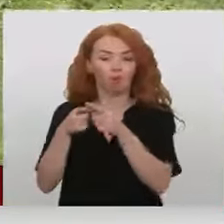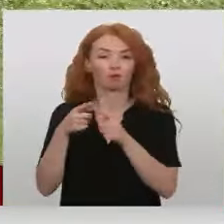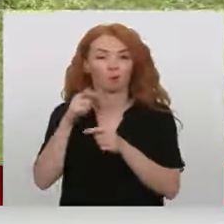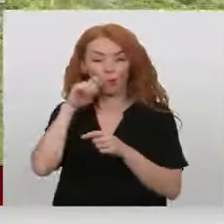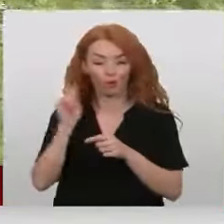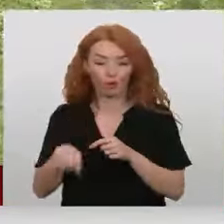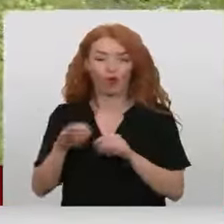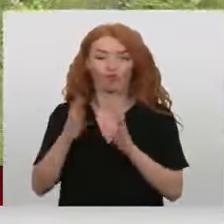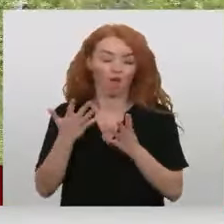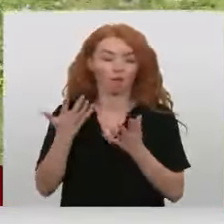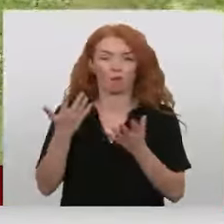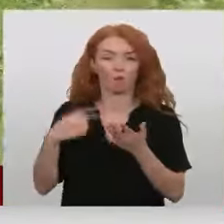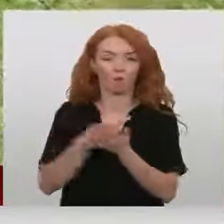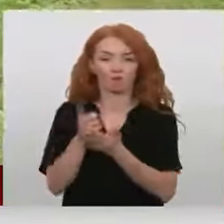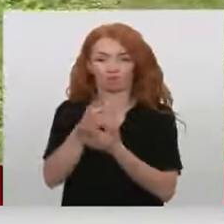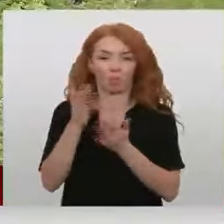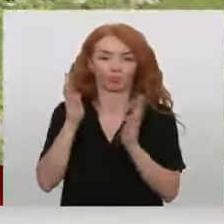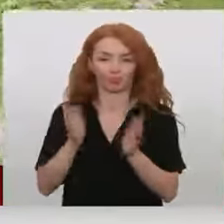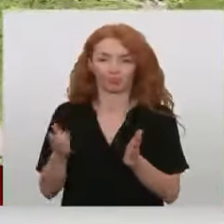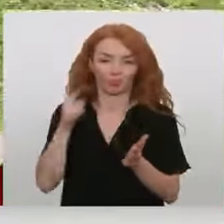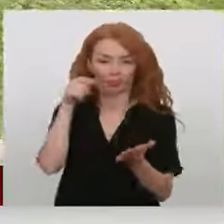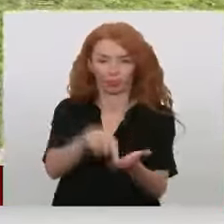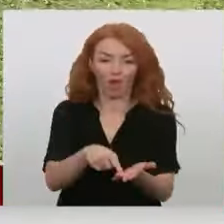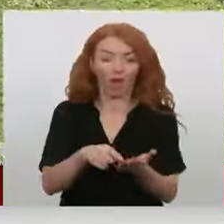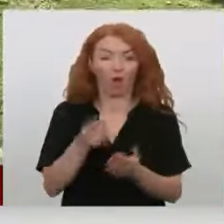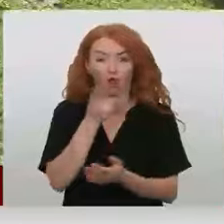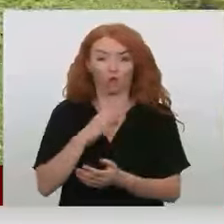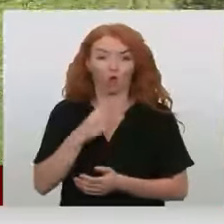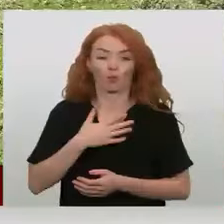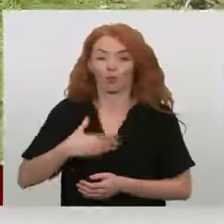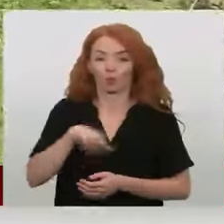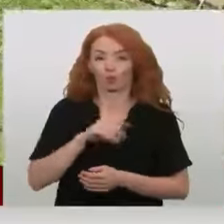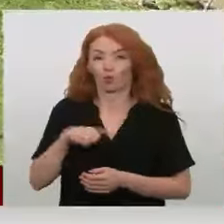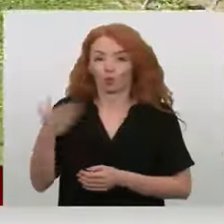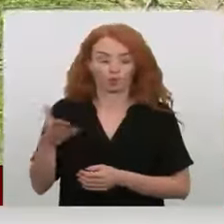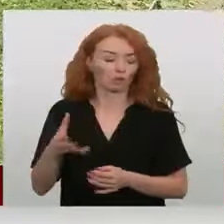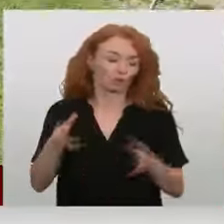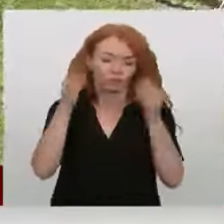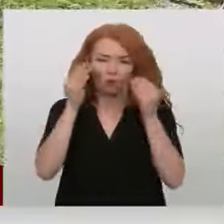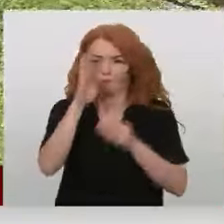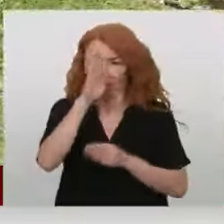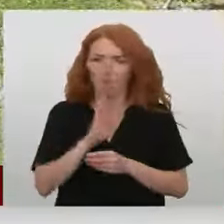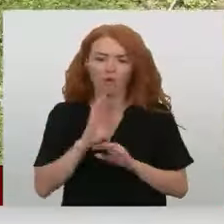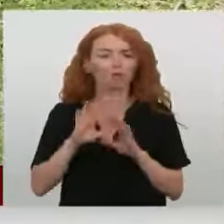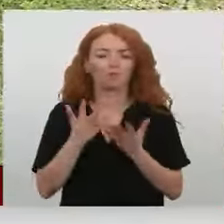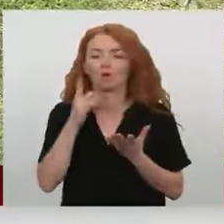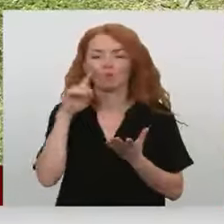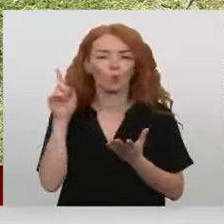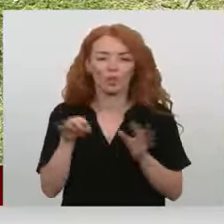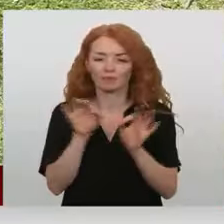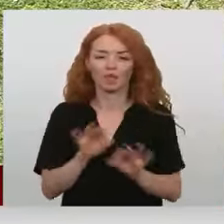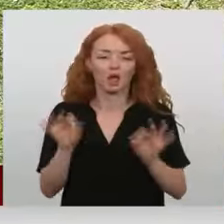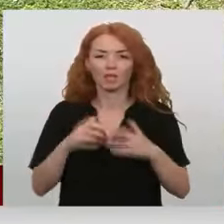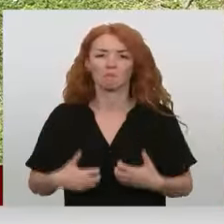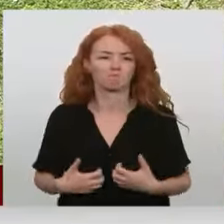vai nomaldījušies, vai kas. Un no mūsu puses mēs to uzvaram nopietni, bet, protams, nekādas